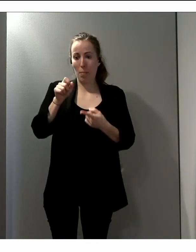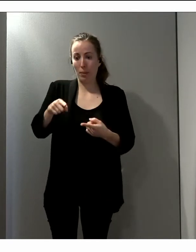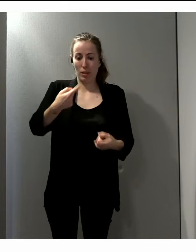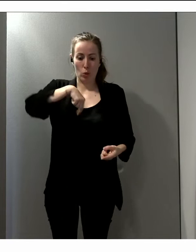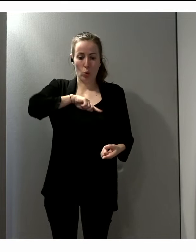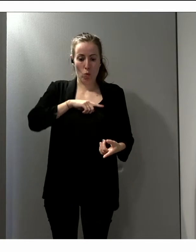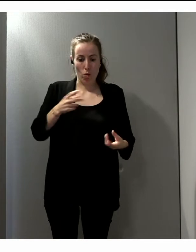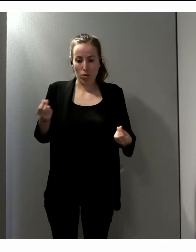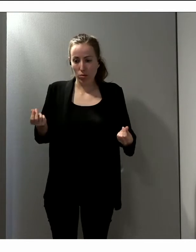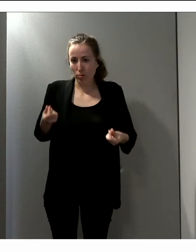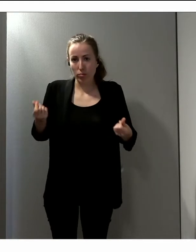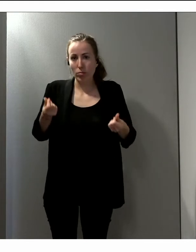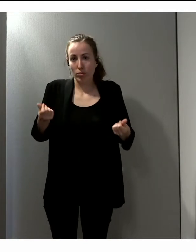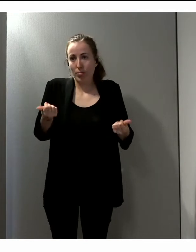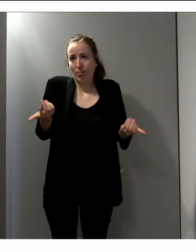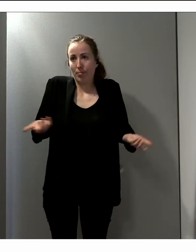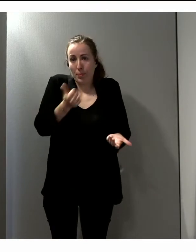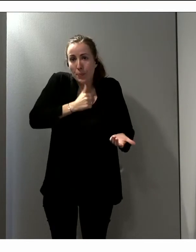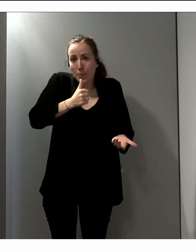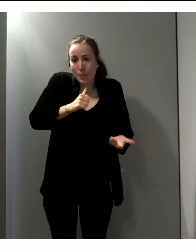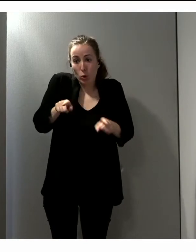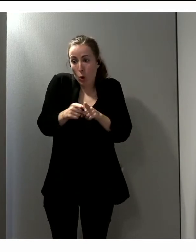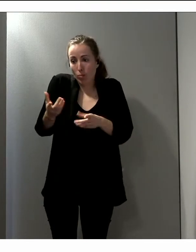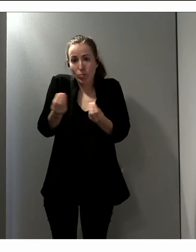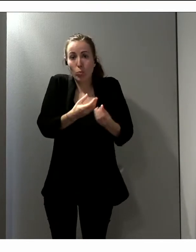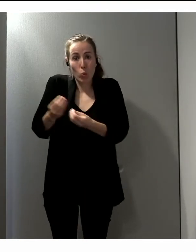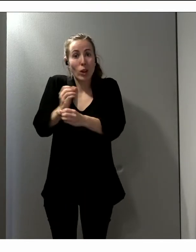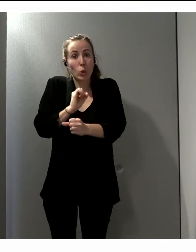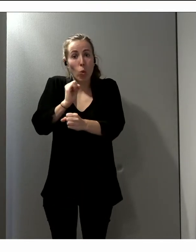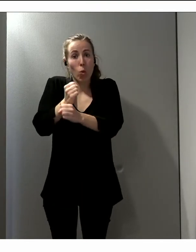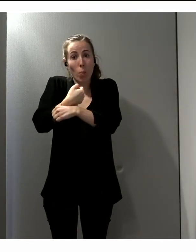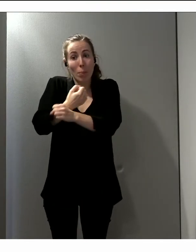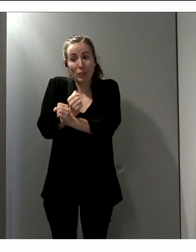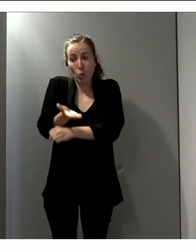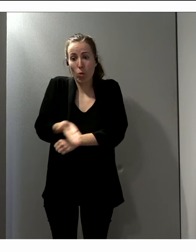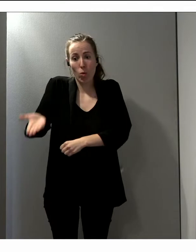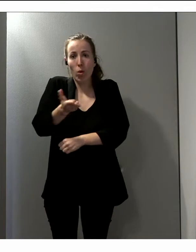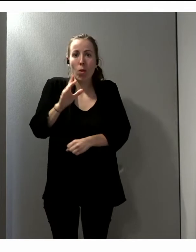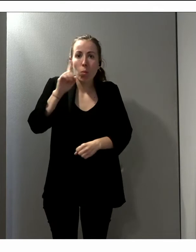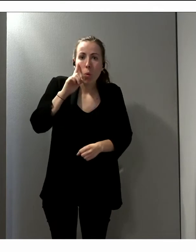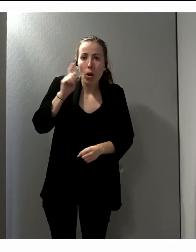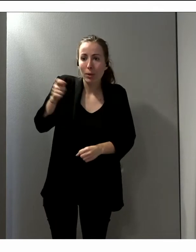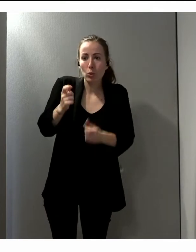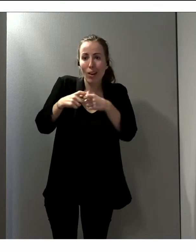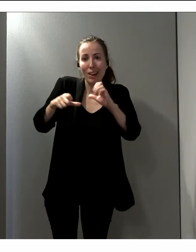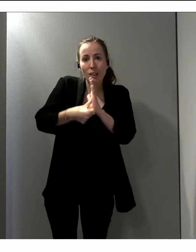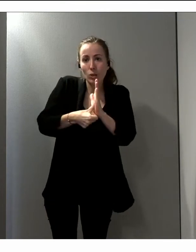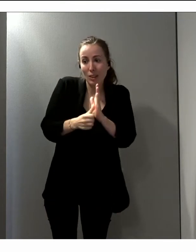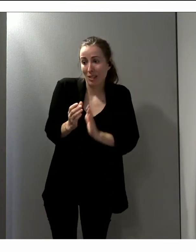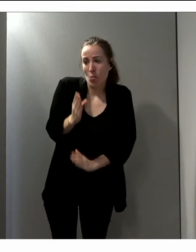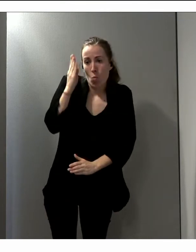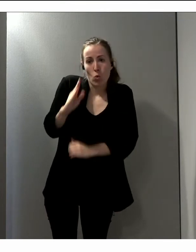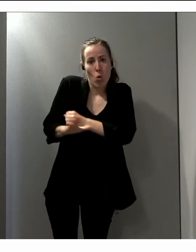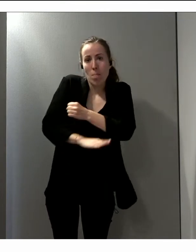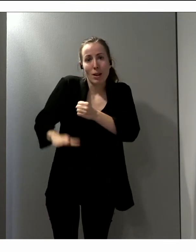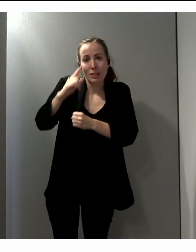est absolument... nous subissons de la même façon que la population pénale, étant précisé qu'évidemment, une carte d'identité, c'est quand même un b.a.-ba et un préalable indispensable